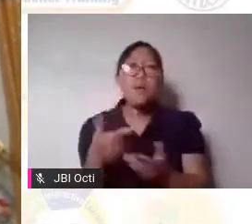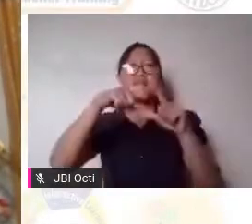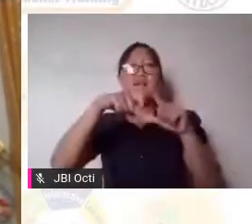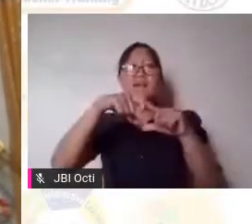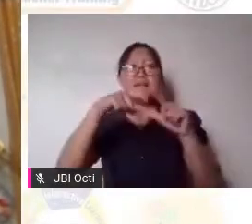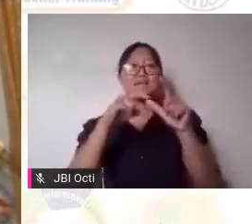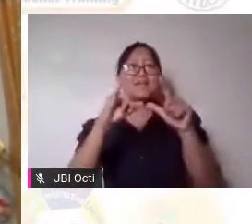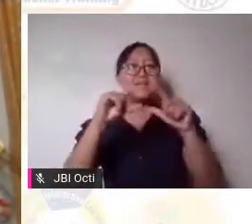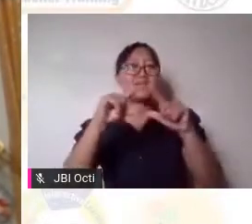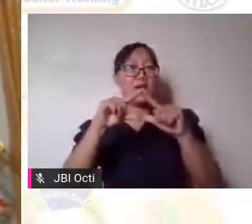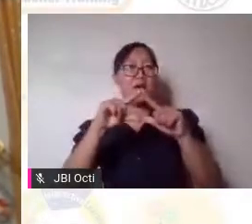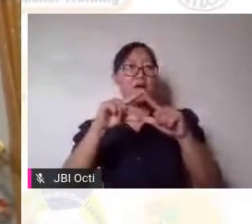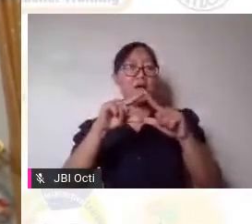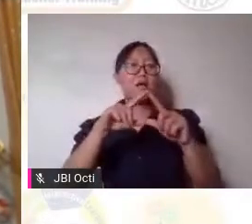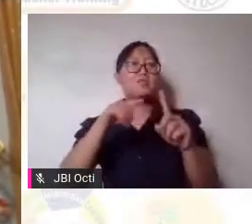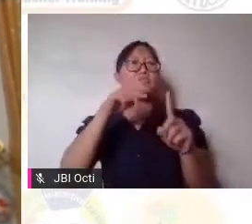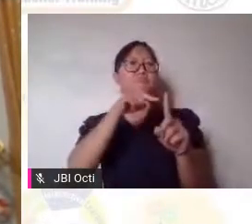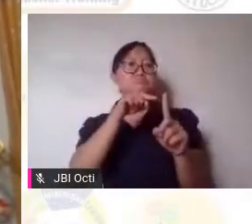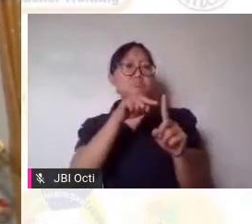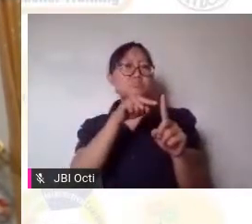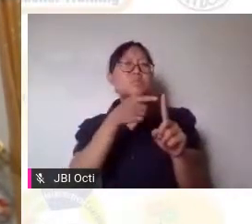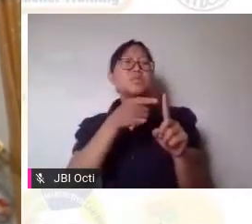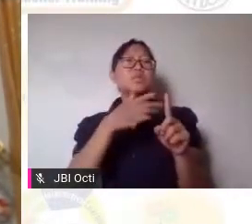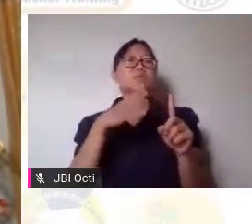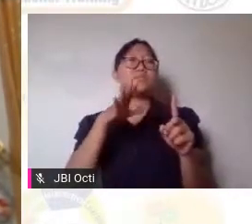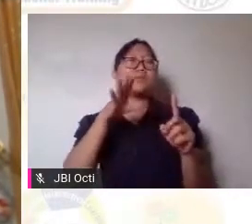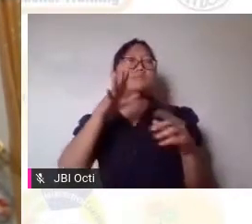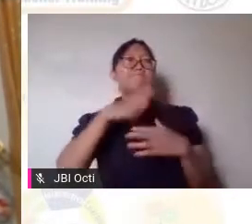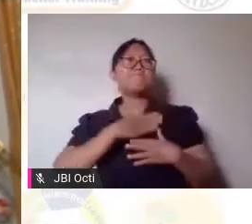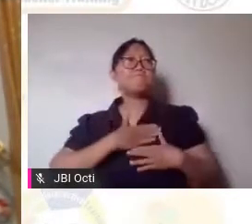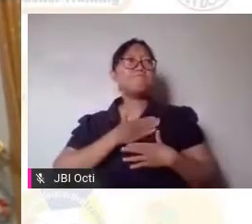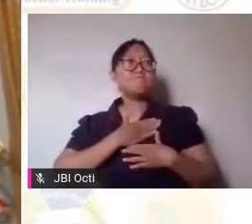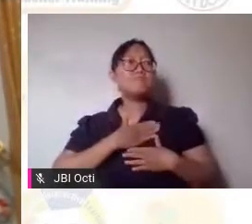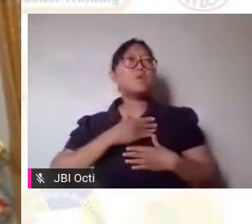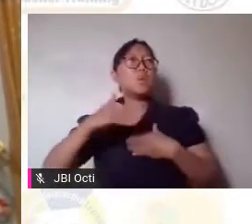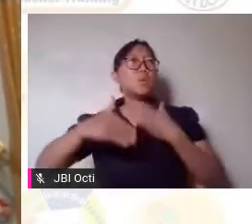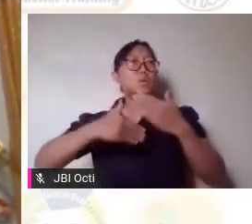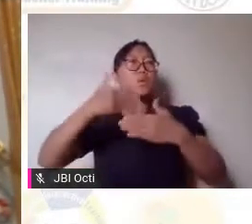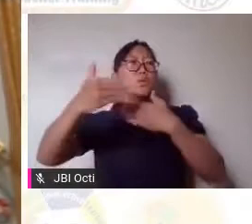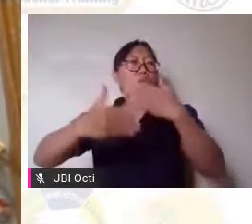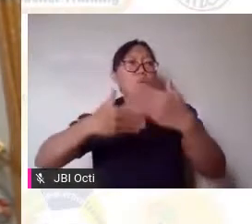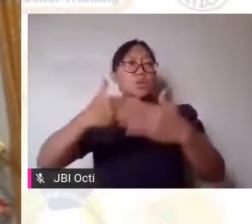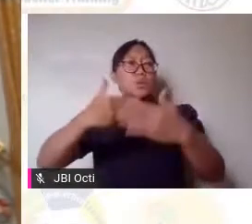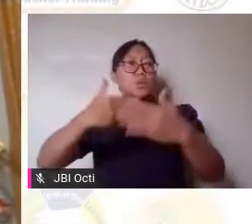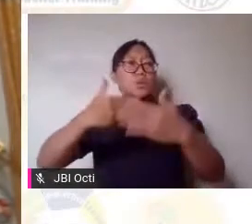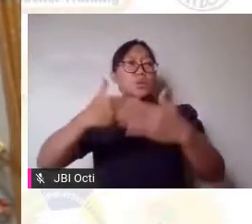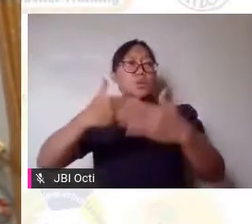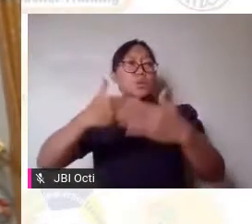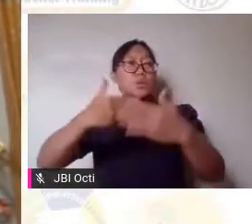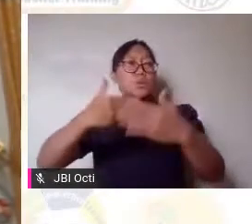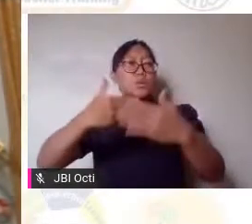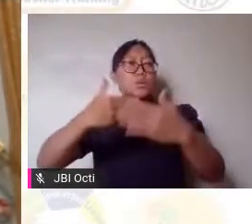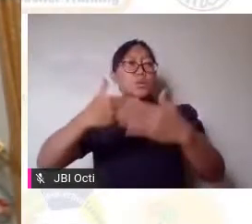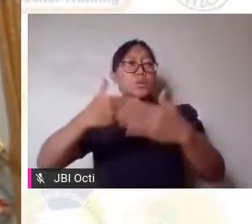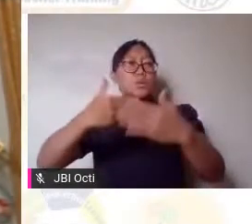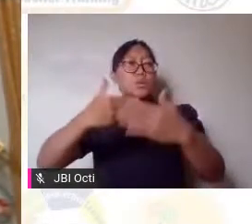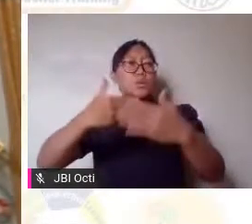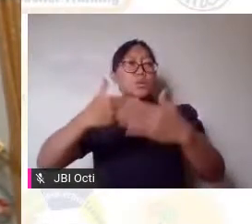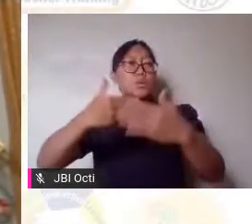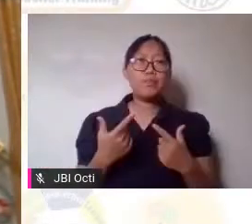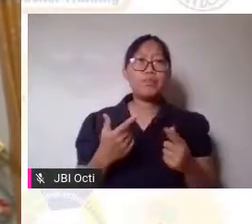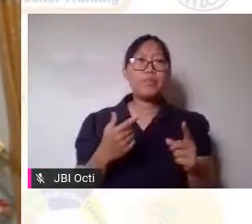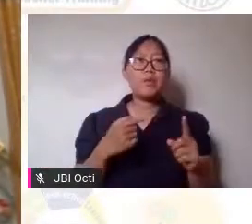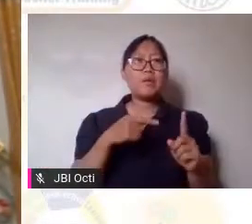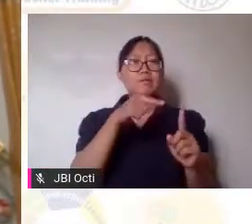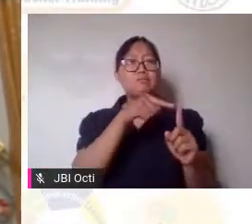menanggung penderitaan yang sangat luar biasa ketika mereka di masa sekolah atau ketika mereka kecil ya.